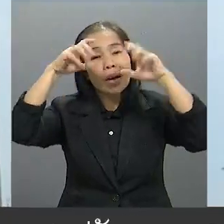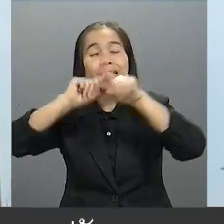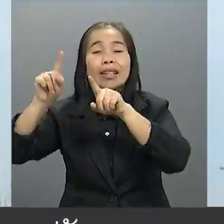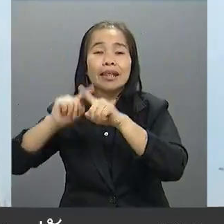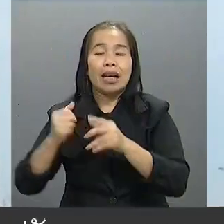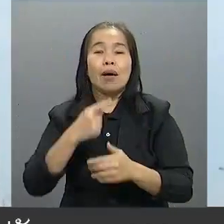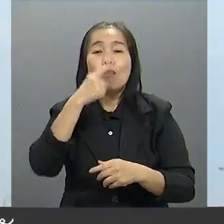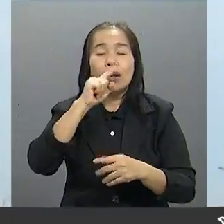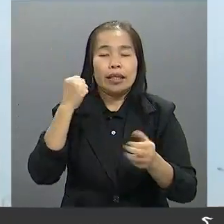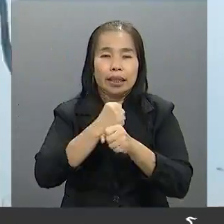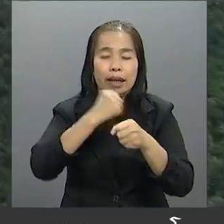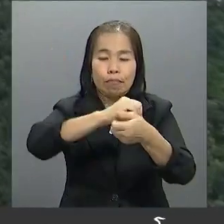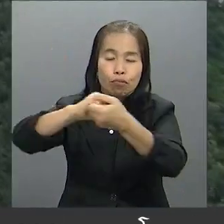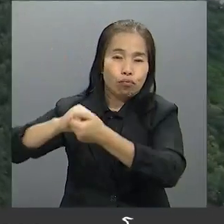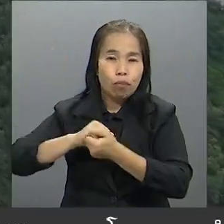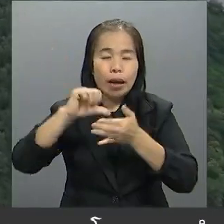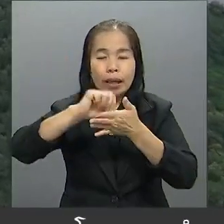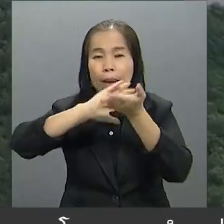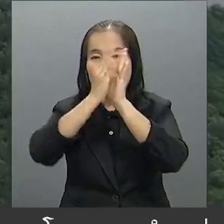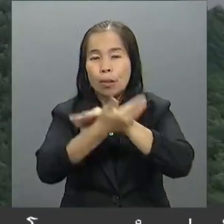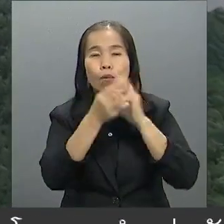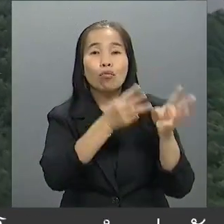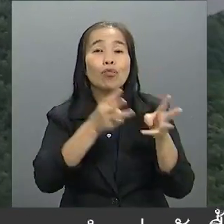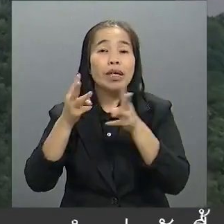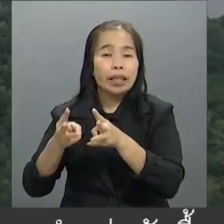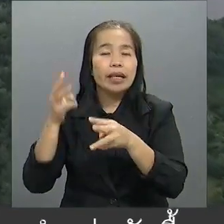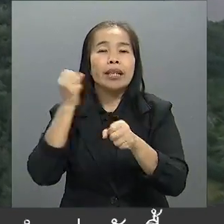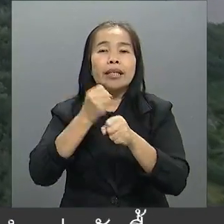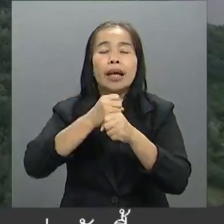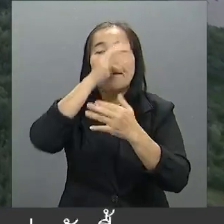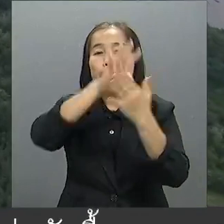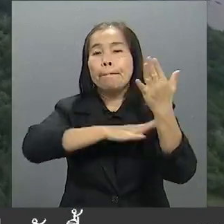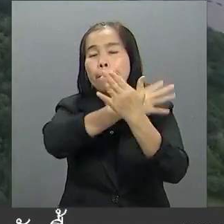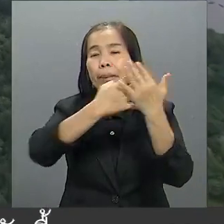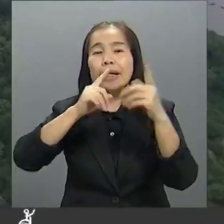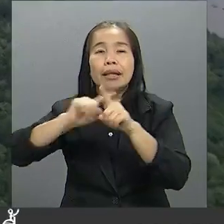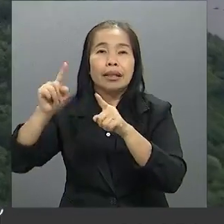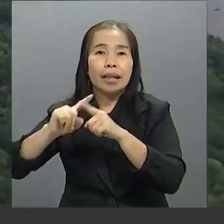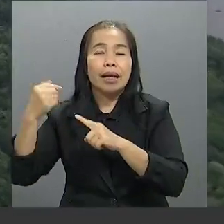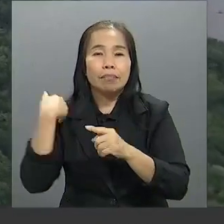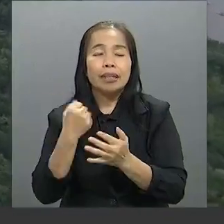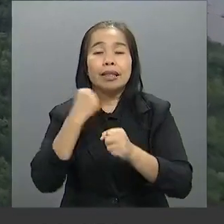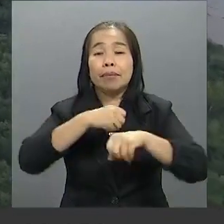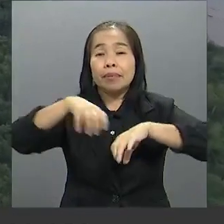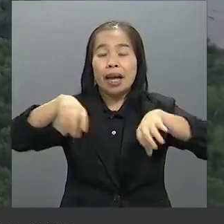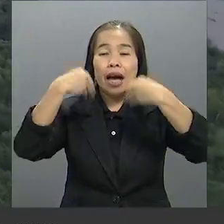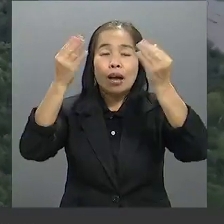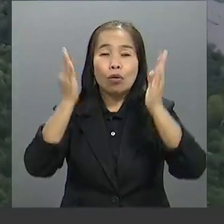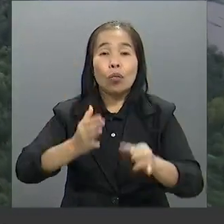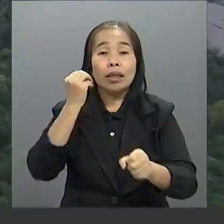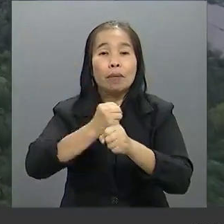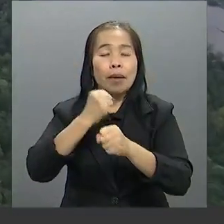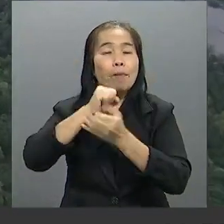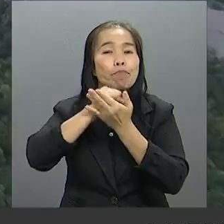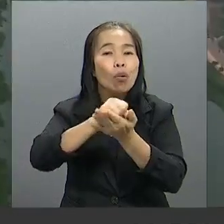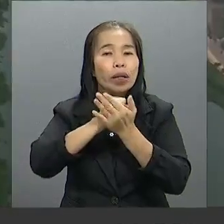ารรวมกับหนวยงานที่เกี่วข้อง เตรีมพรอมรับมือะแผนพระเชิญเหตุรวไปถึงจัดเจ้าหน้าที่ให้พร้มปฏิบัติงานบรรธาภัย